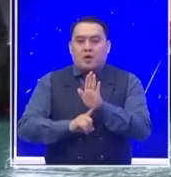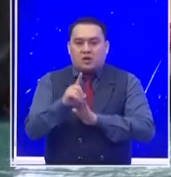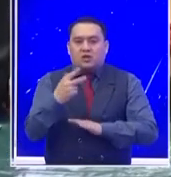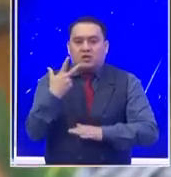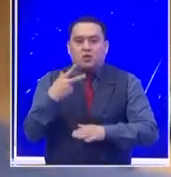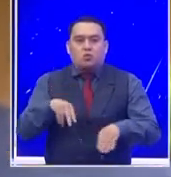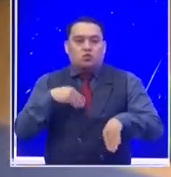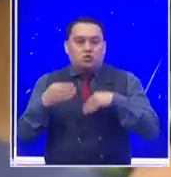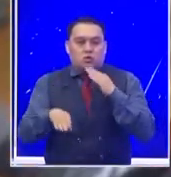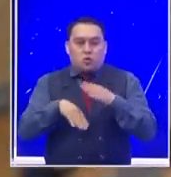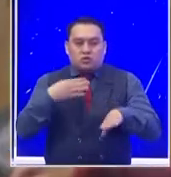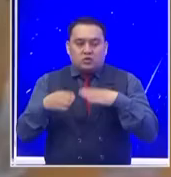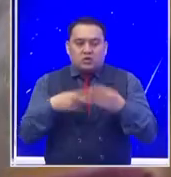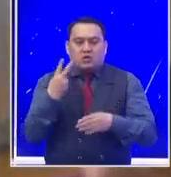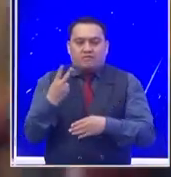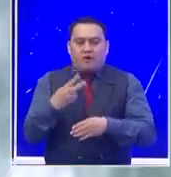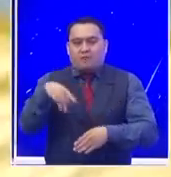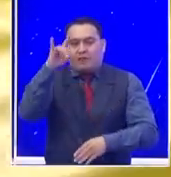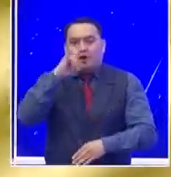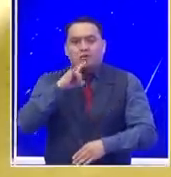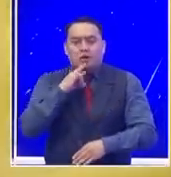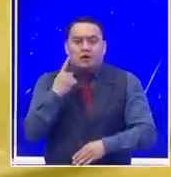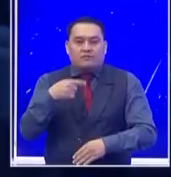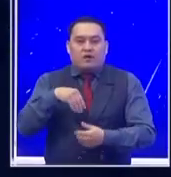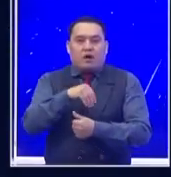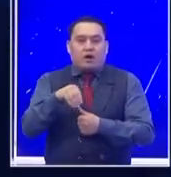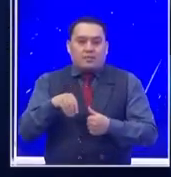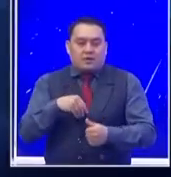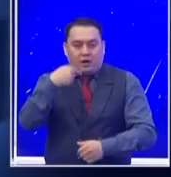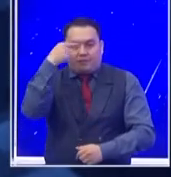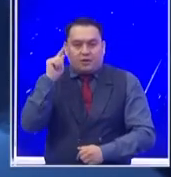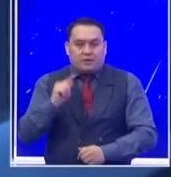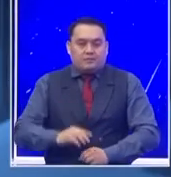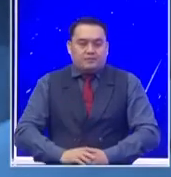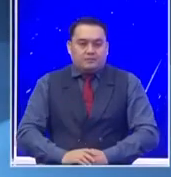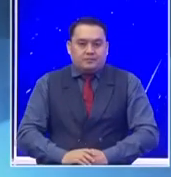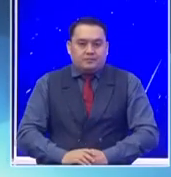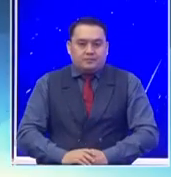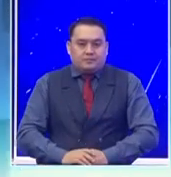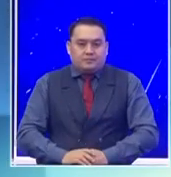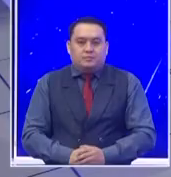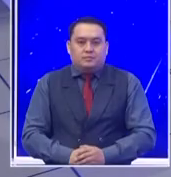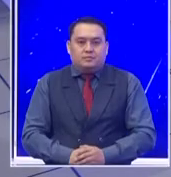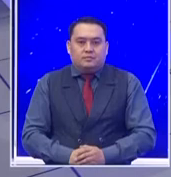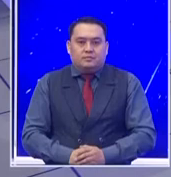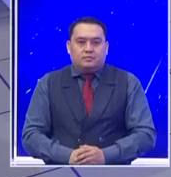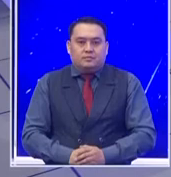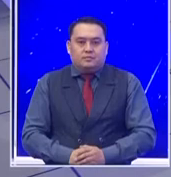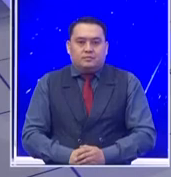учебно-тренировочных сборах два из них пройдут казахстане один в армении алексей все жарко нужен даев телеканал жетысу